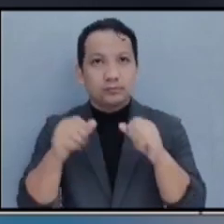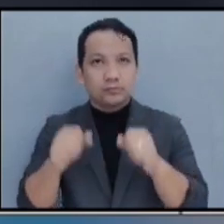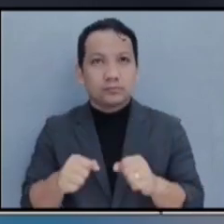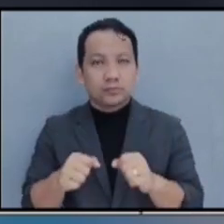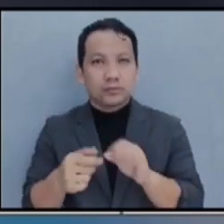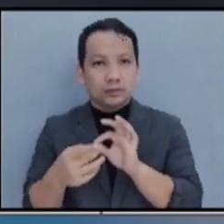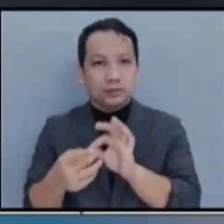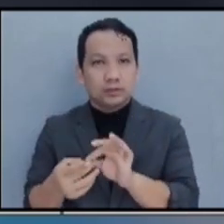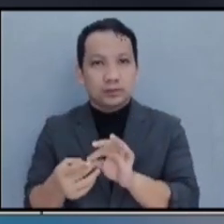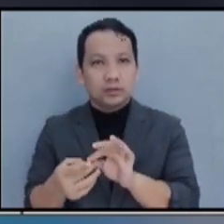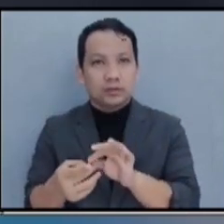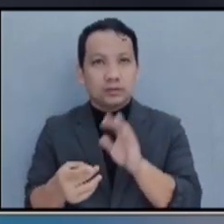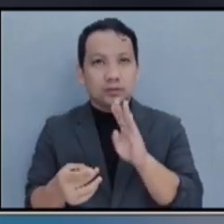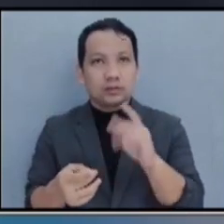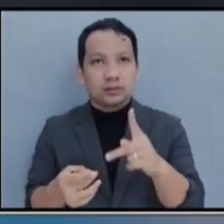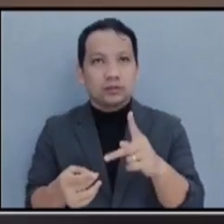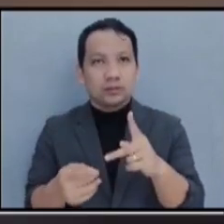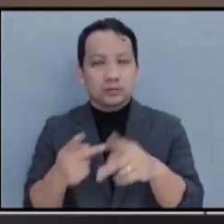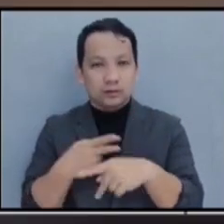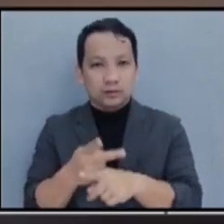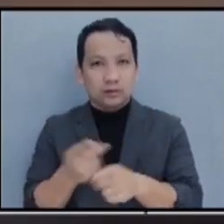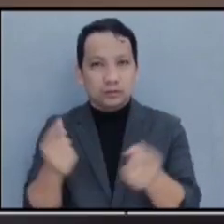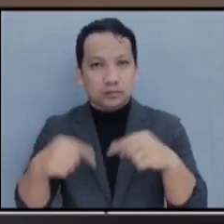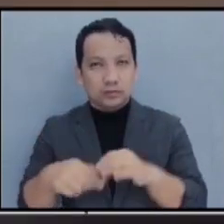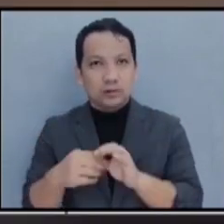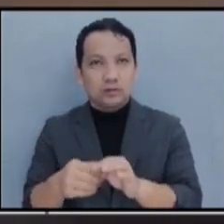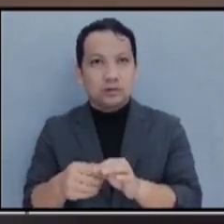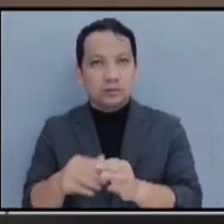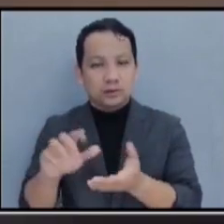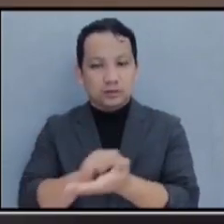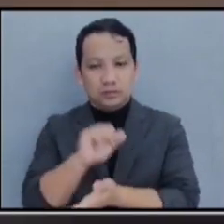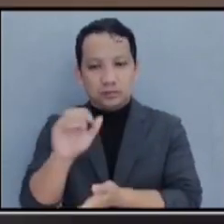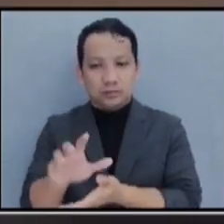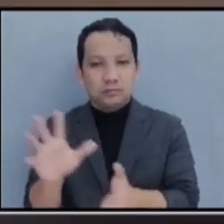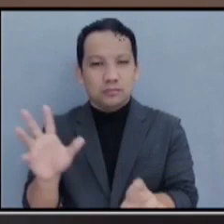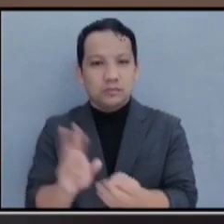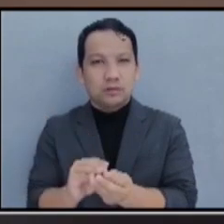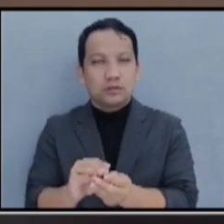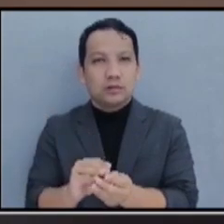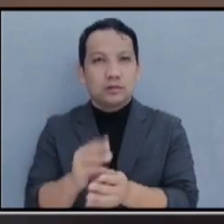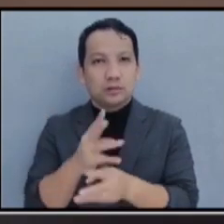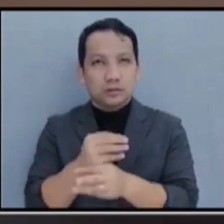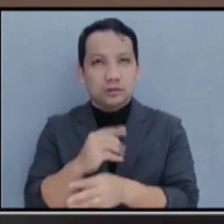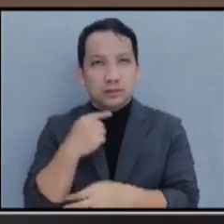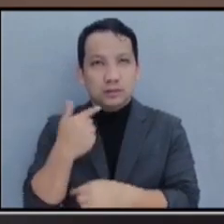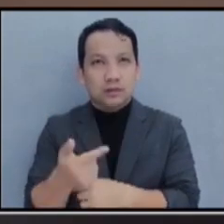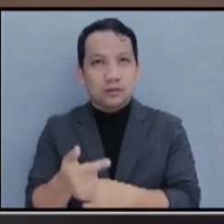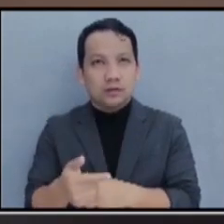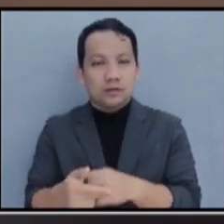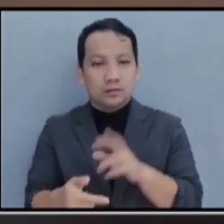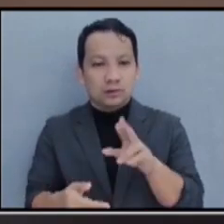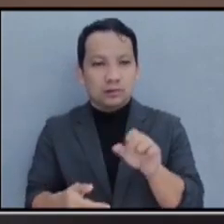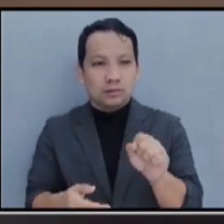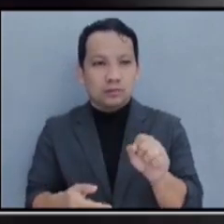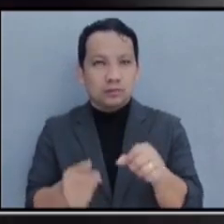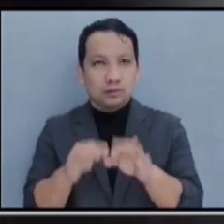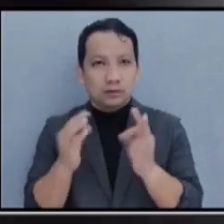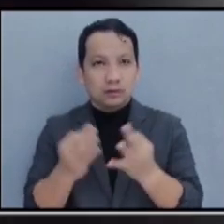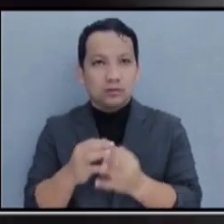banned products sa pamilihan. Itinapo na mga nasamsam na hot meat products sa isang rendering facility sa Santa Maria, Bulacan.